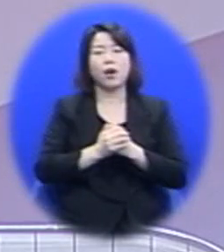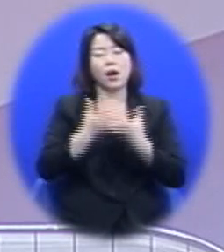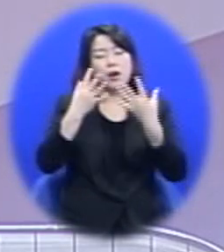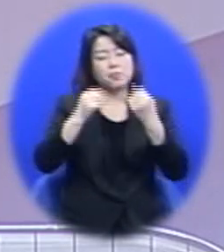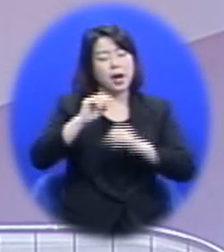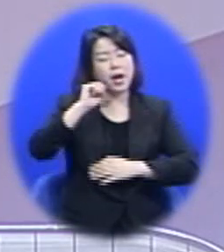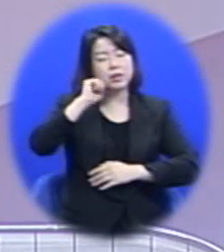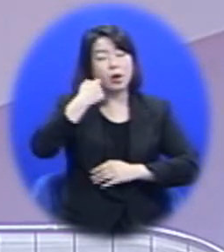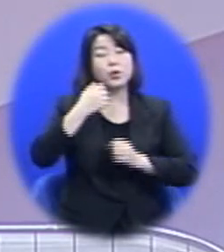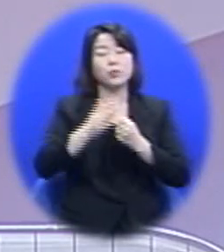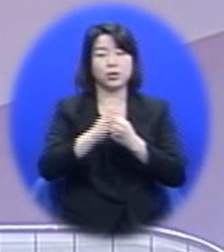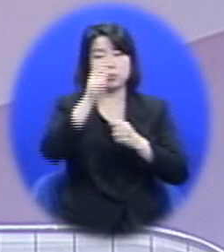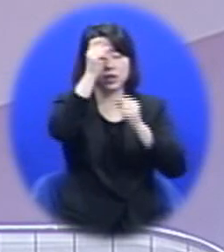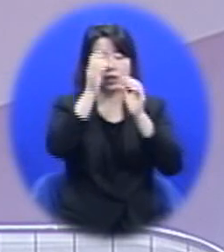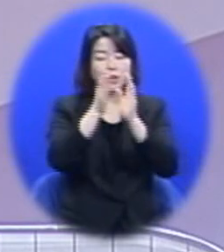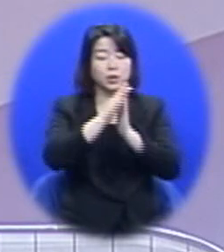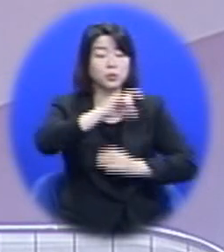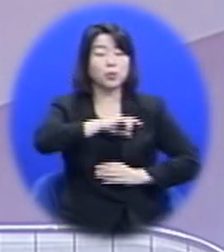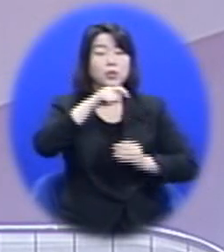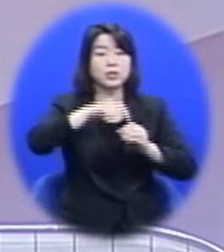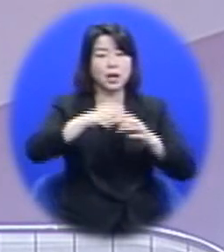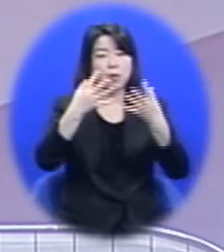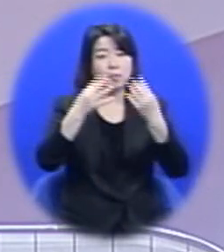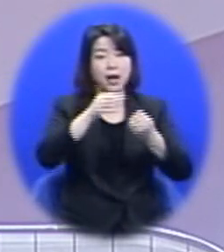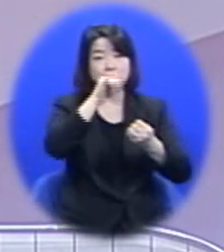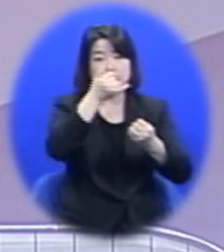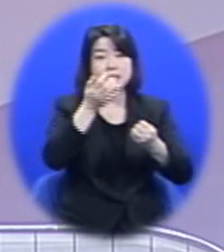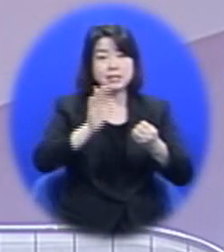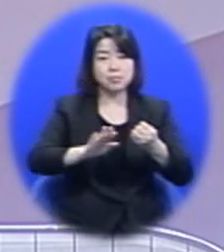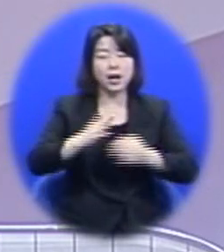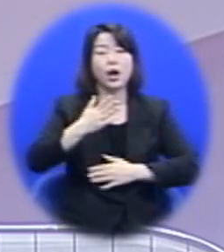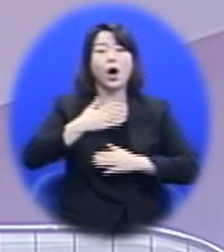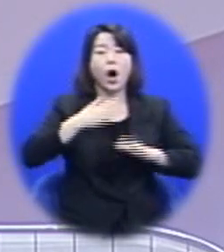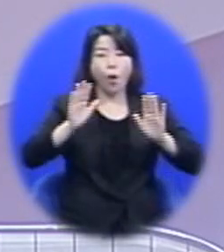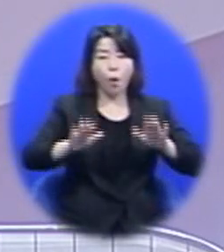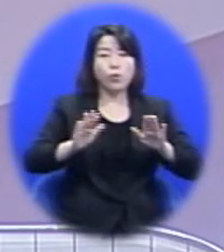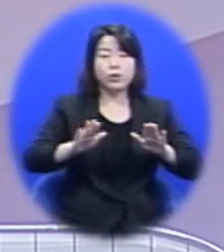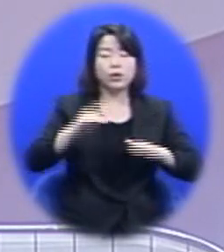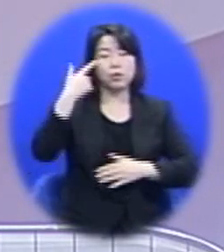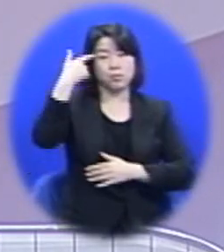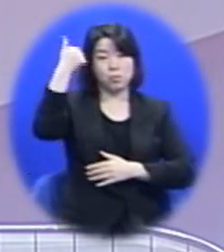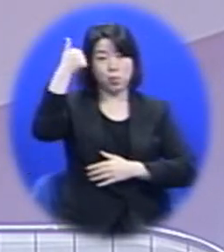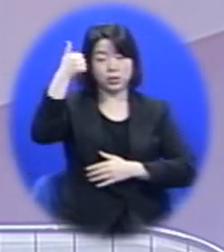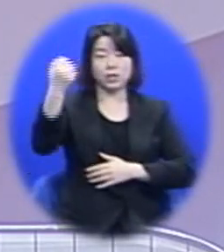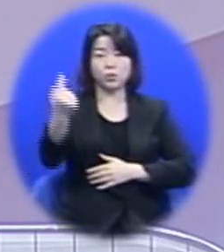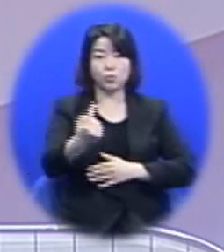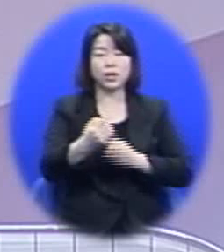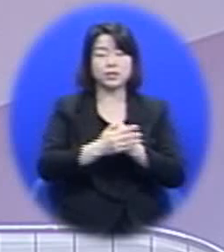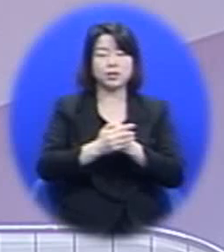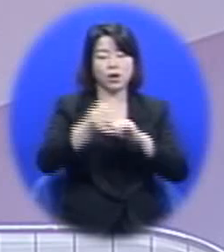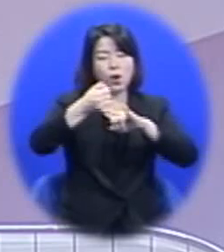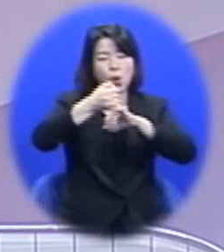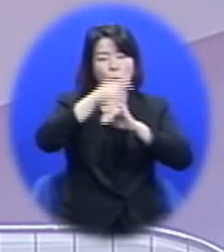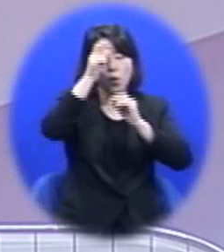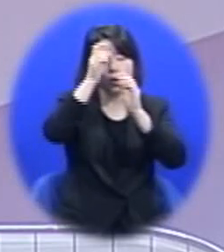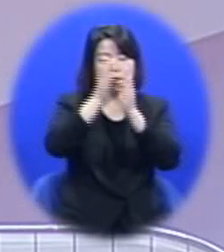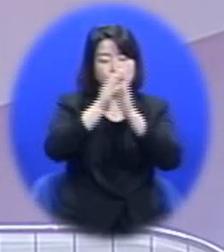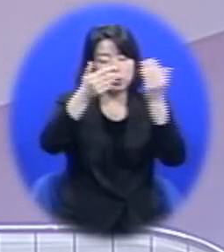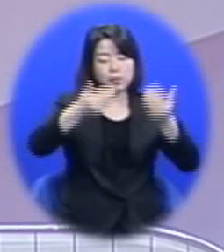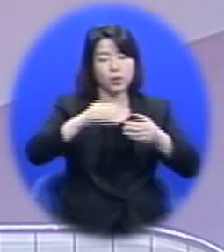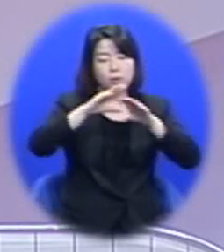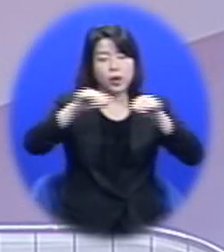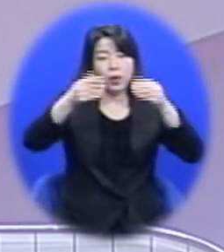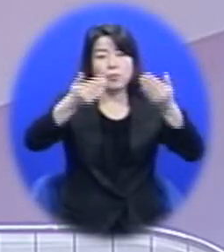때문에 기도 제목도 참 많지만 그러나 제가 오늘 목사님에게 와서 꼭 기도받고 해결받고 싶은